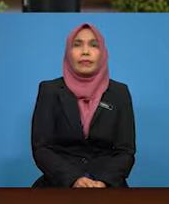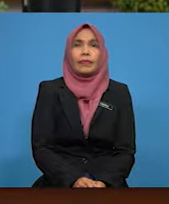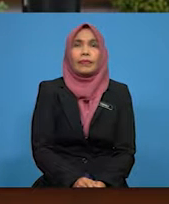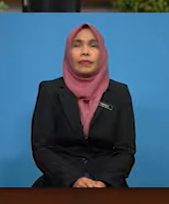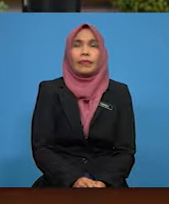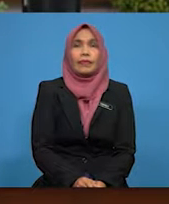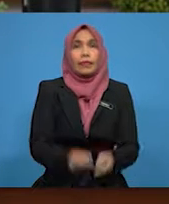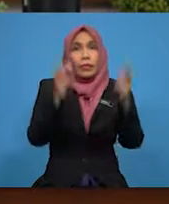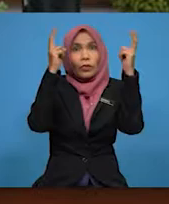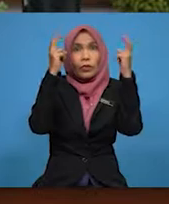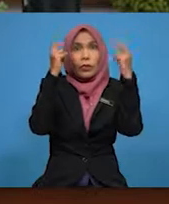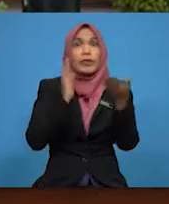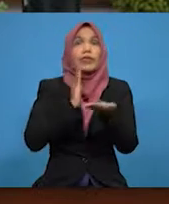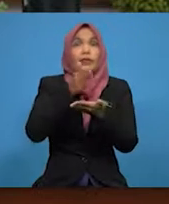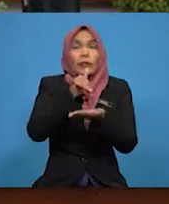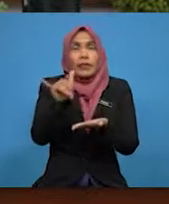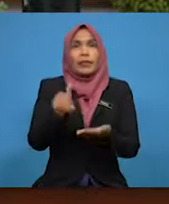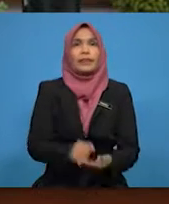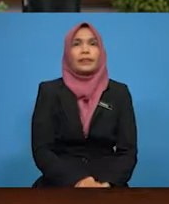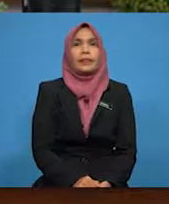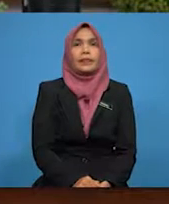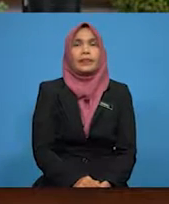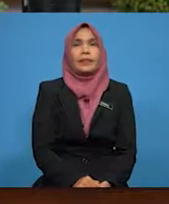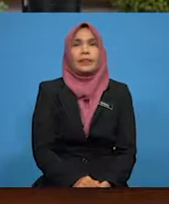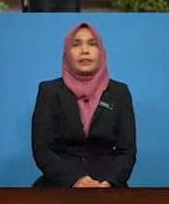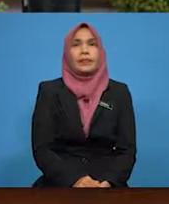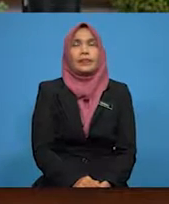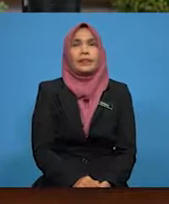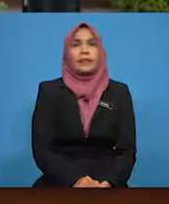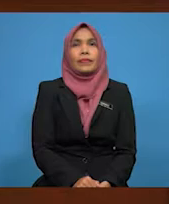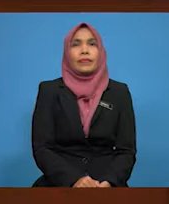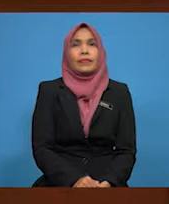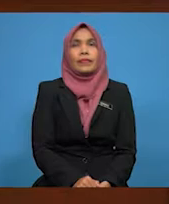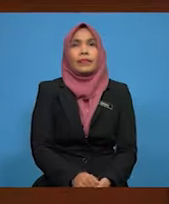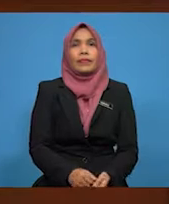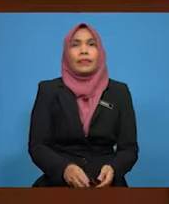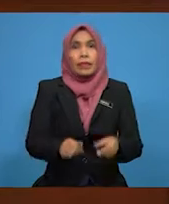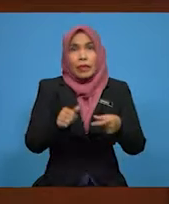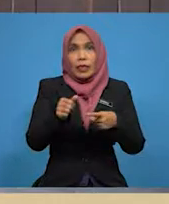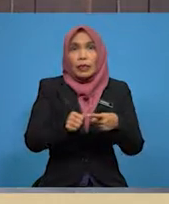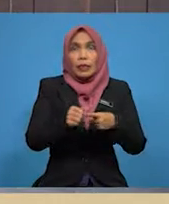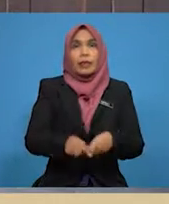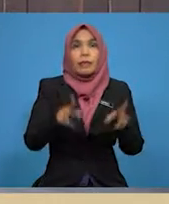Topik yang seterusnya ialah tindakan penyelia menangani masalah disiplin pekerja.